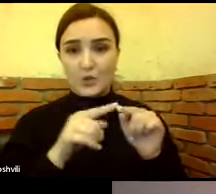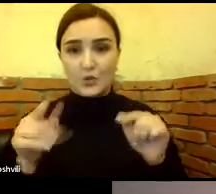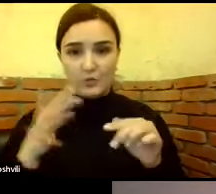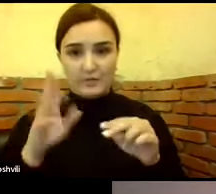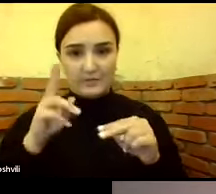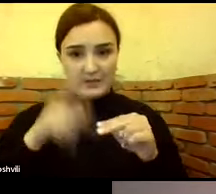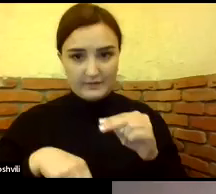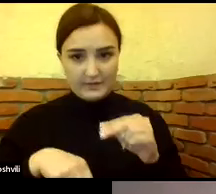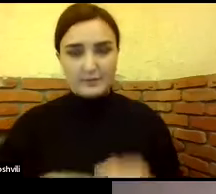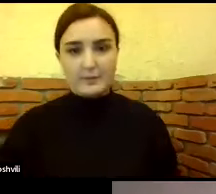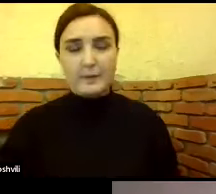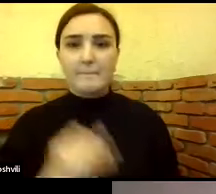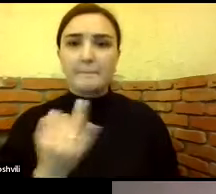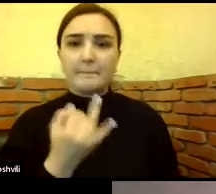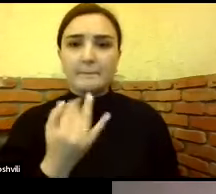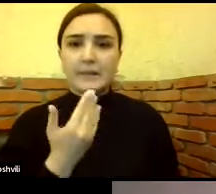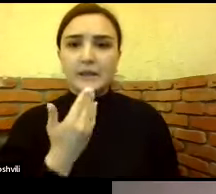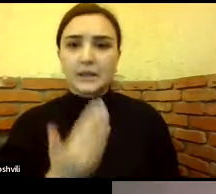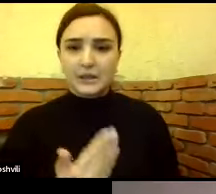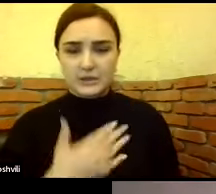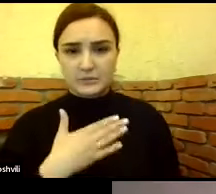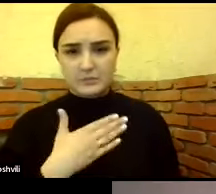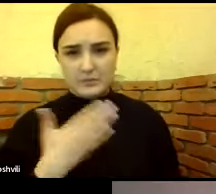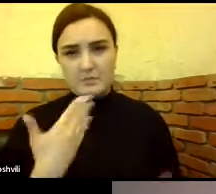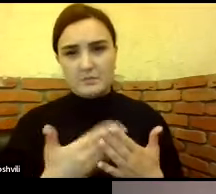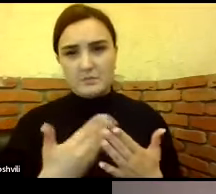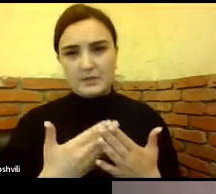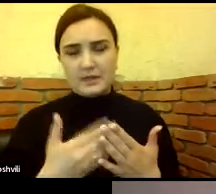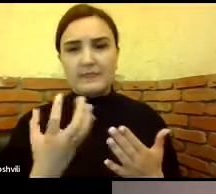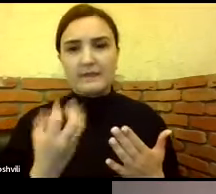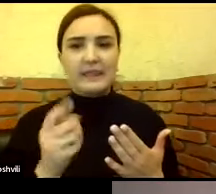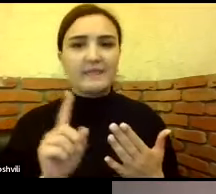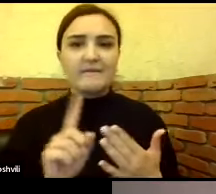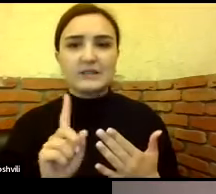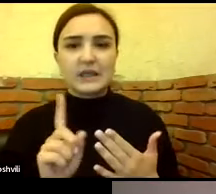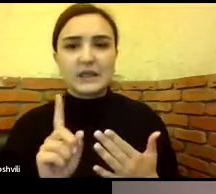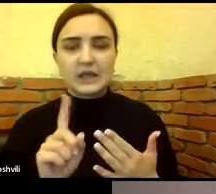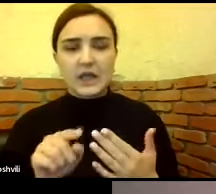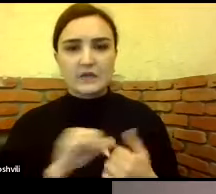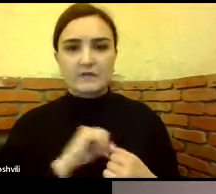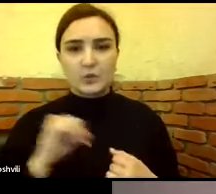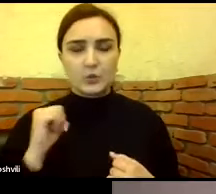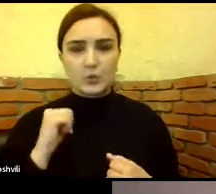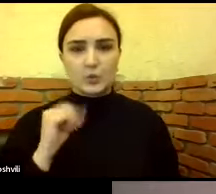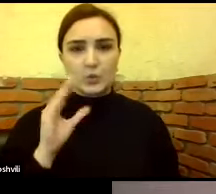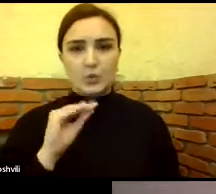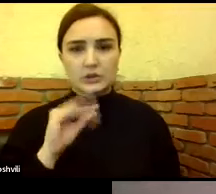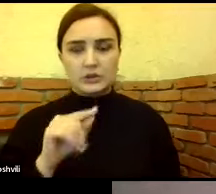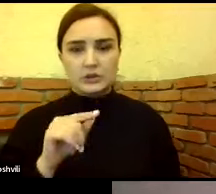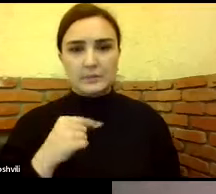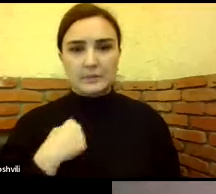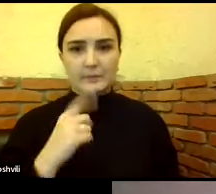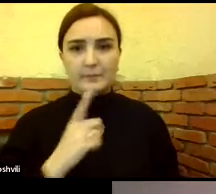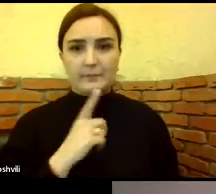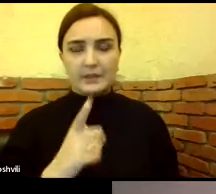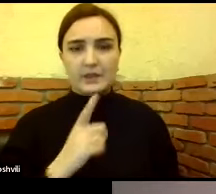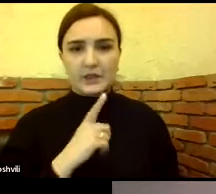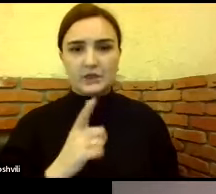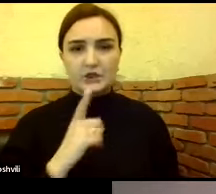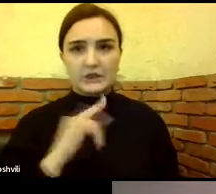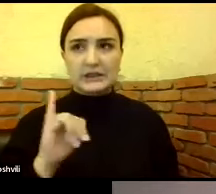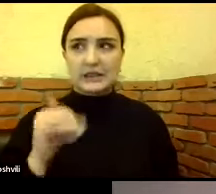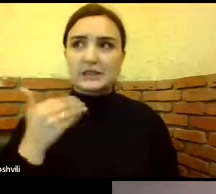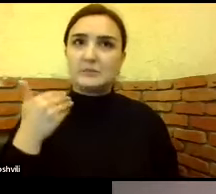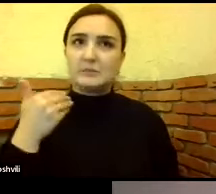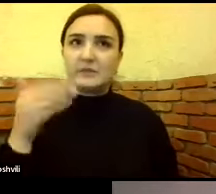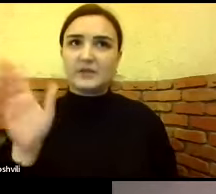მაინტერესებს თუნდაც აი კიდევ რა აი რა შეგიმჩნევია მაგალითად, როდესაც მე და შენ მივდივართ სადღაც, ხვდებით